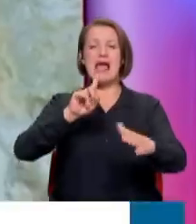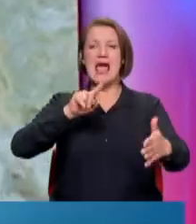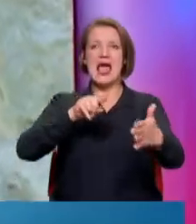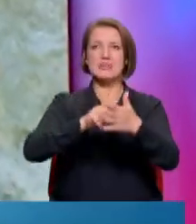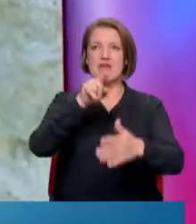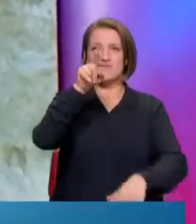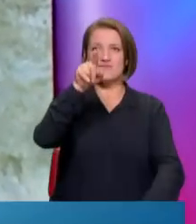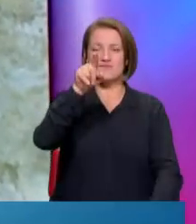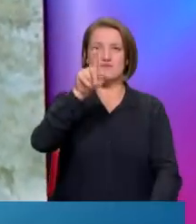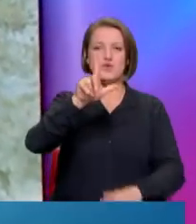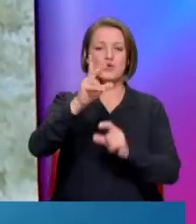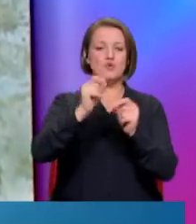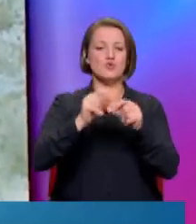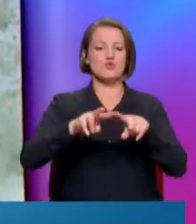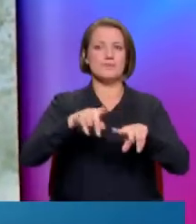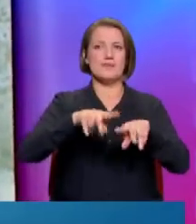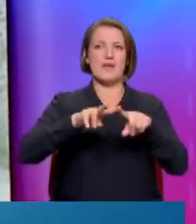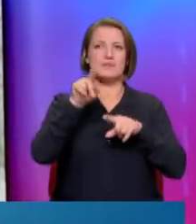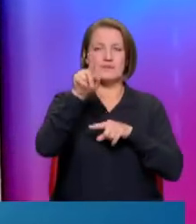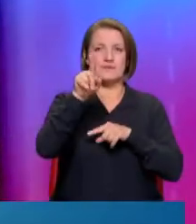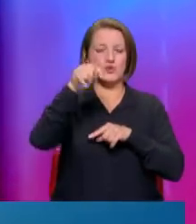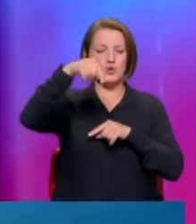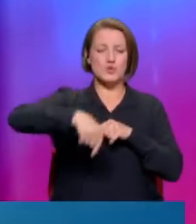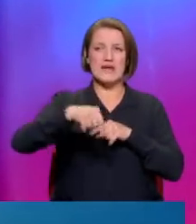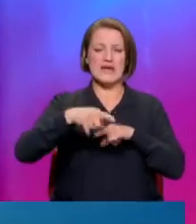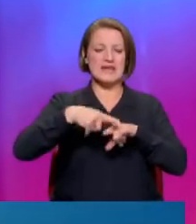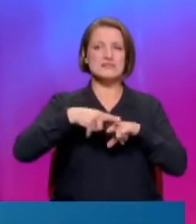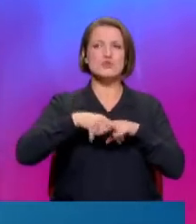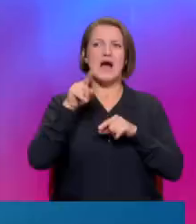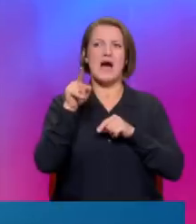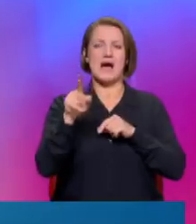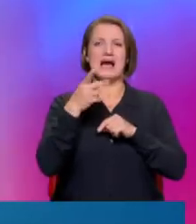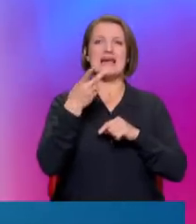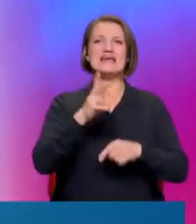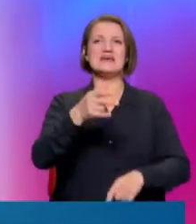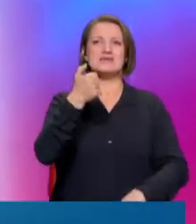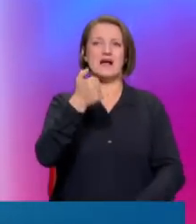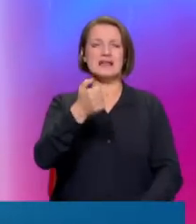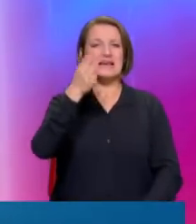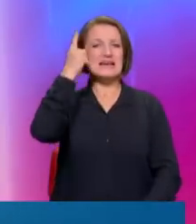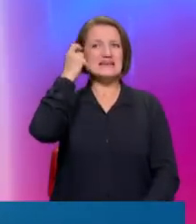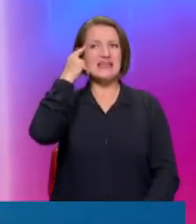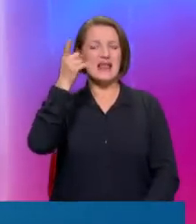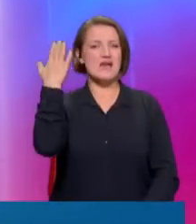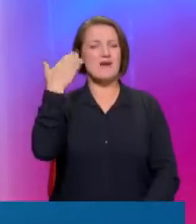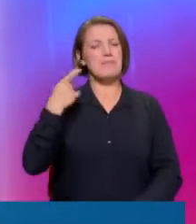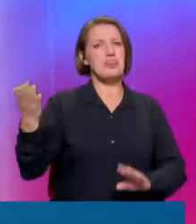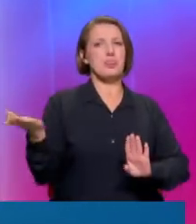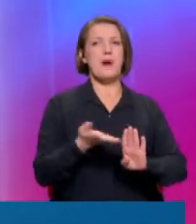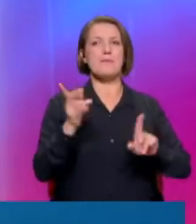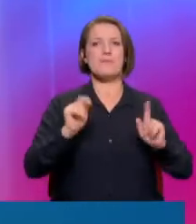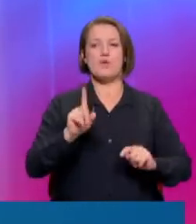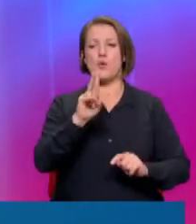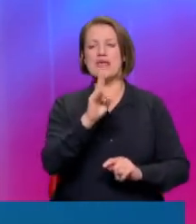Hedef Lübnan'ın güneyi güneyde Hizbullah var Hizbullah şu anda 2006'da İsrail'e bir darbe vurmuştu şu anda